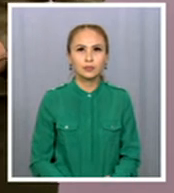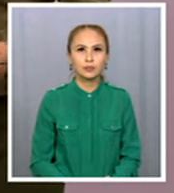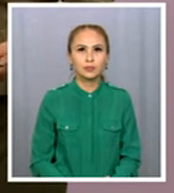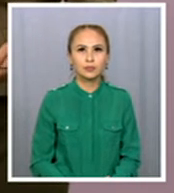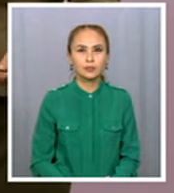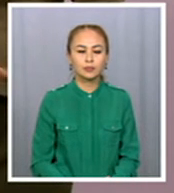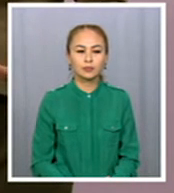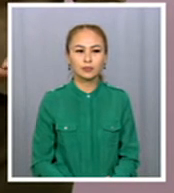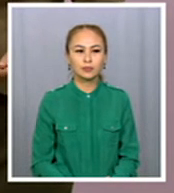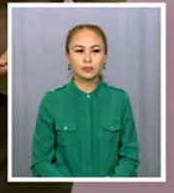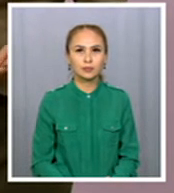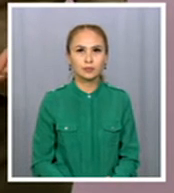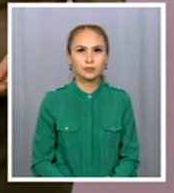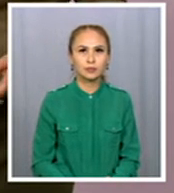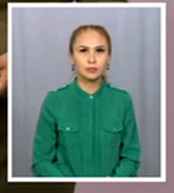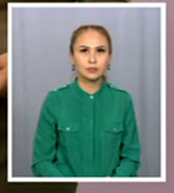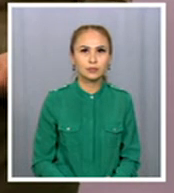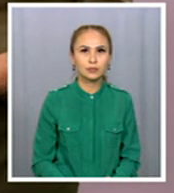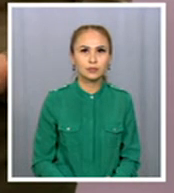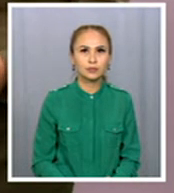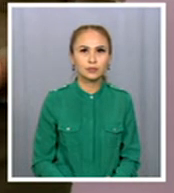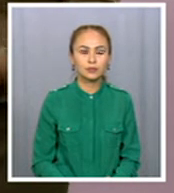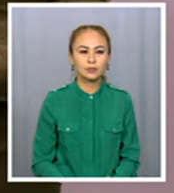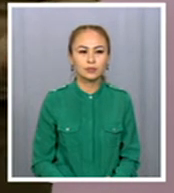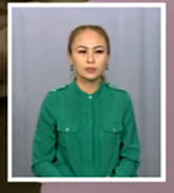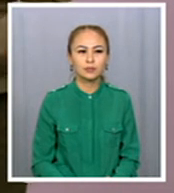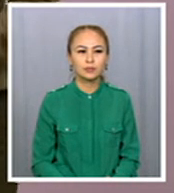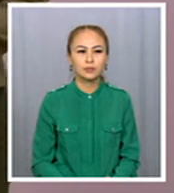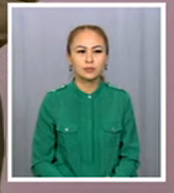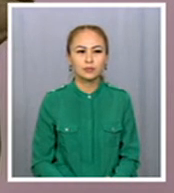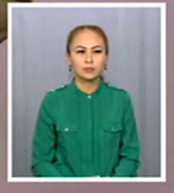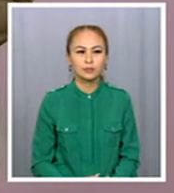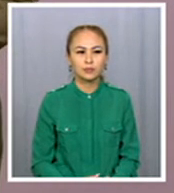көбейтіндісі 169-ға тең болды.